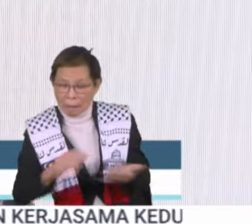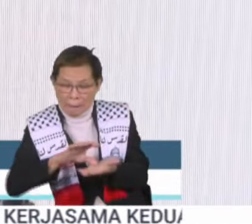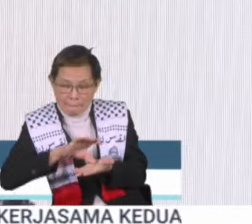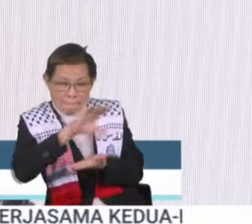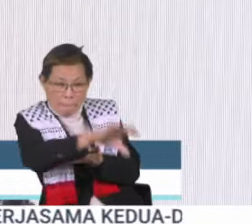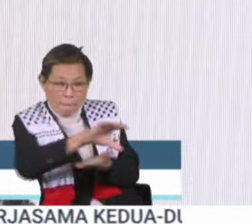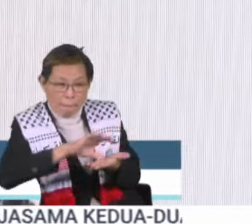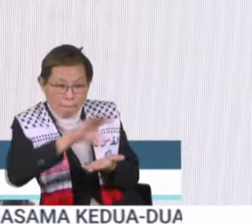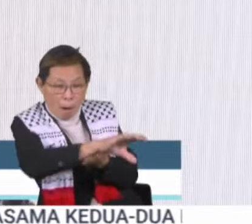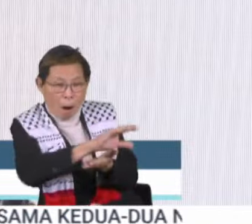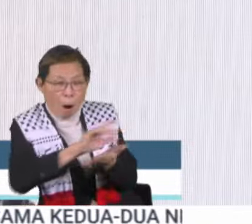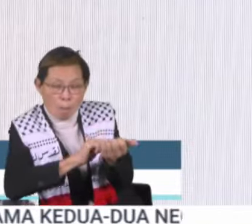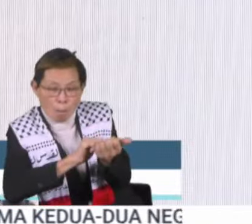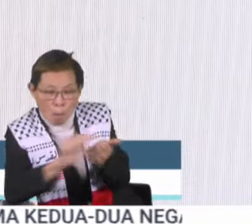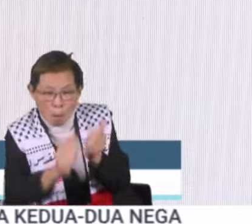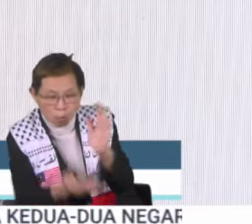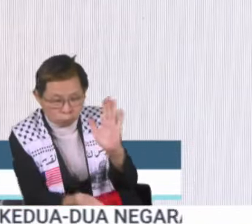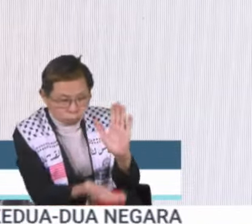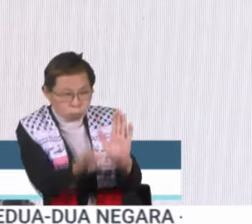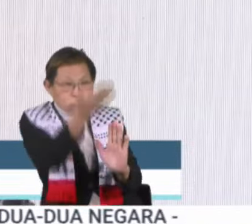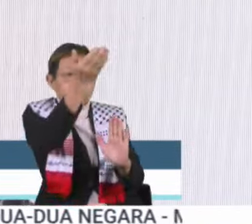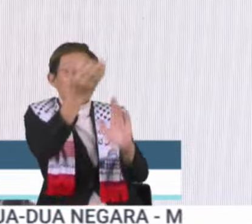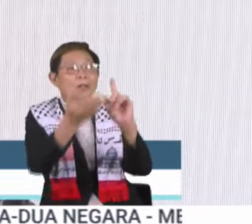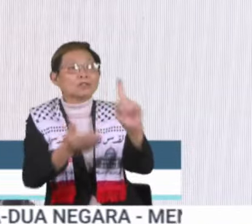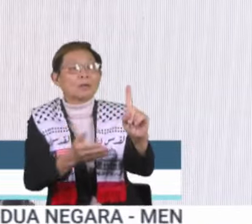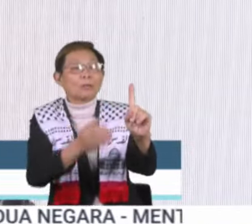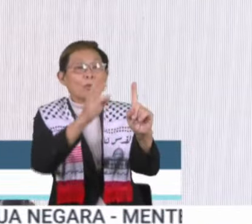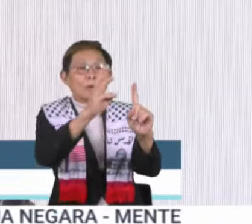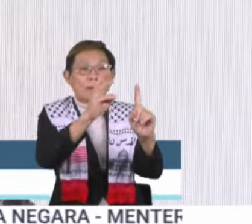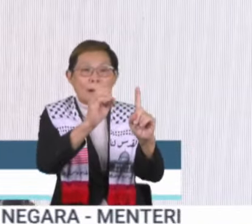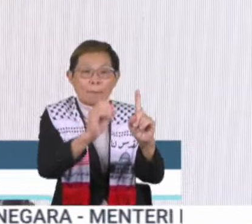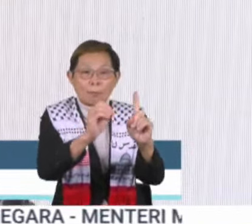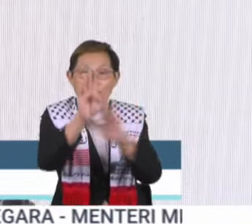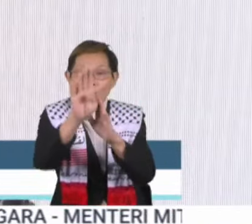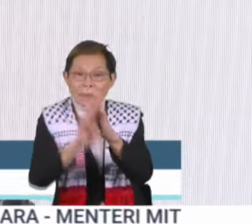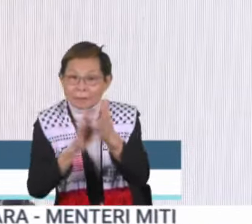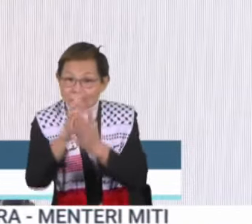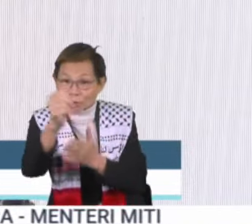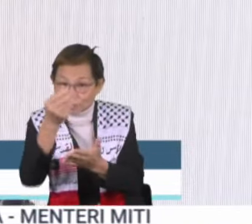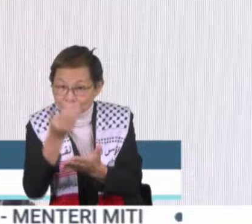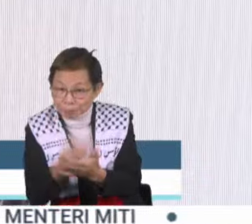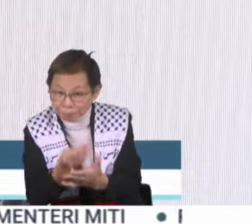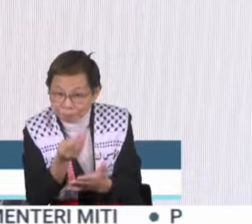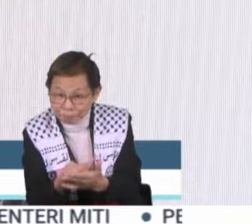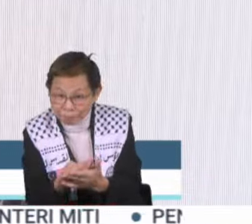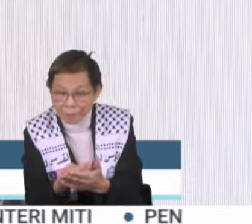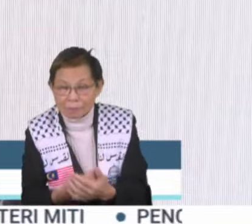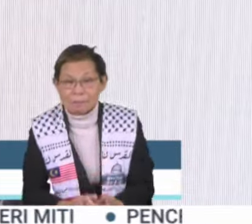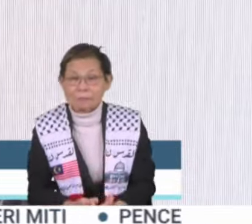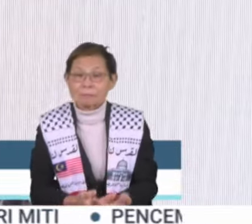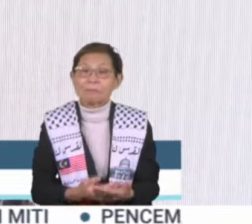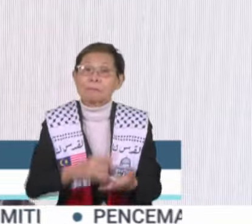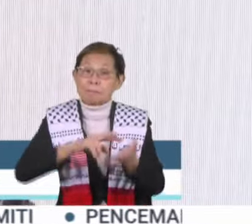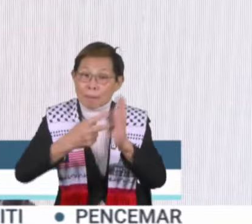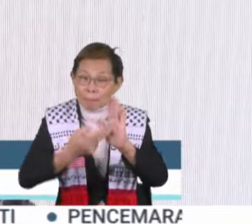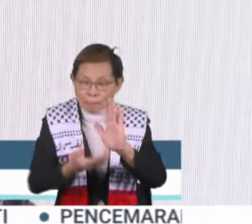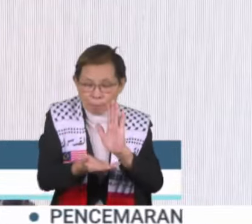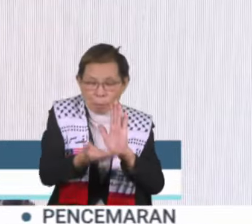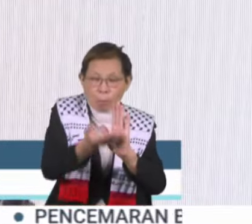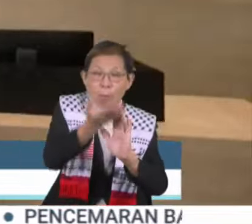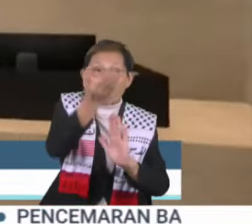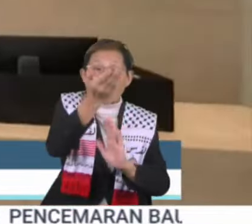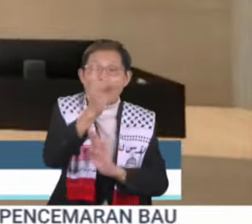pelaburan yang diluluskan itu telah melonjak ke 160 bilion ringgit, iaitu peningkatan